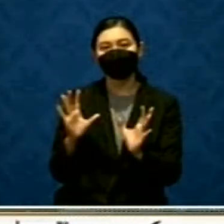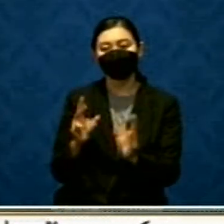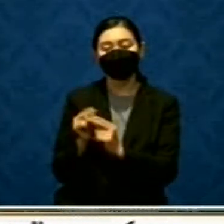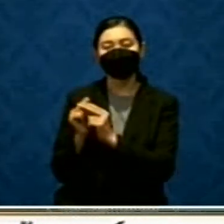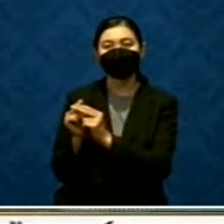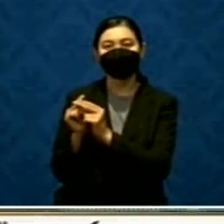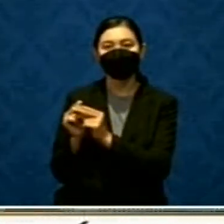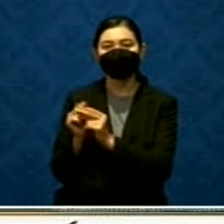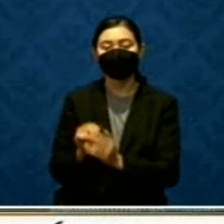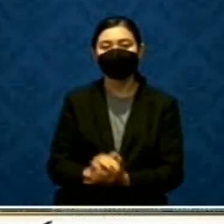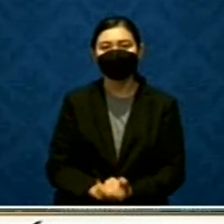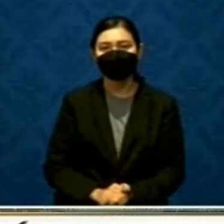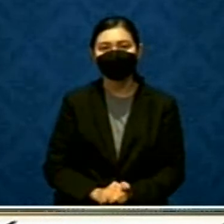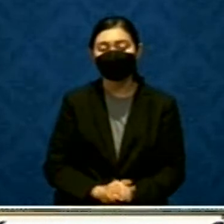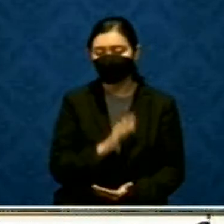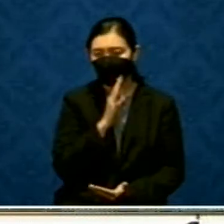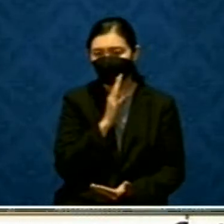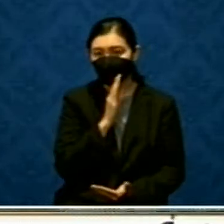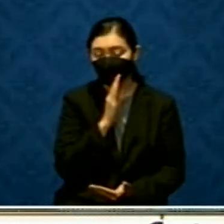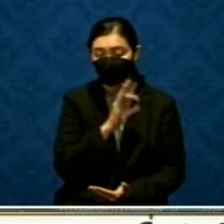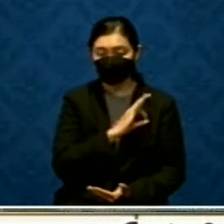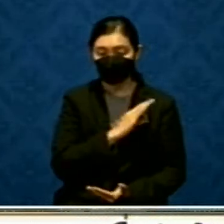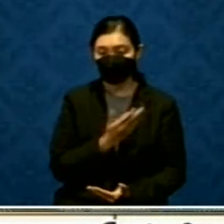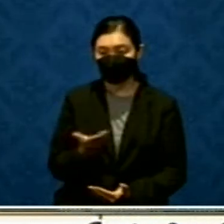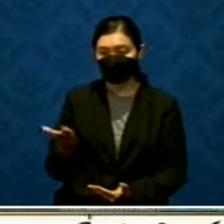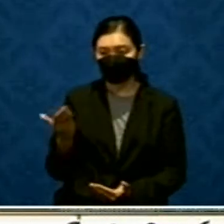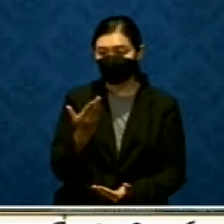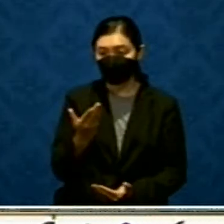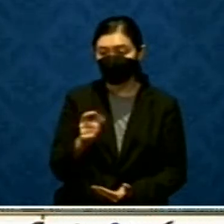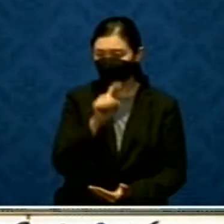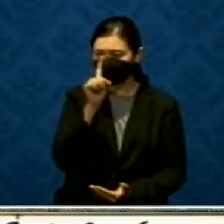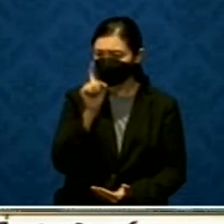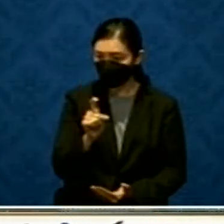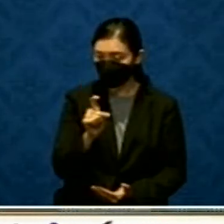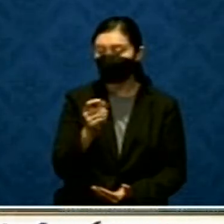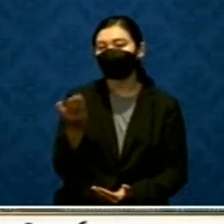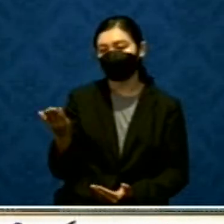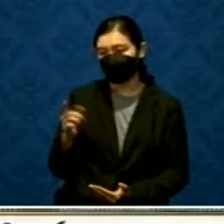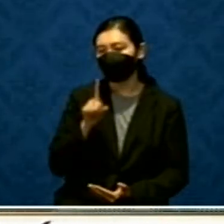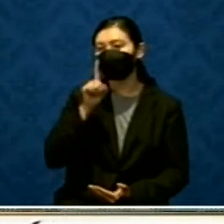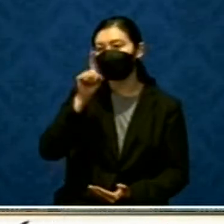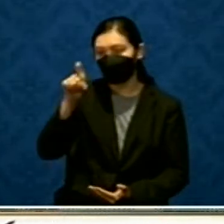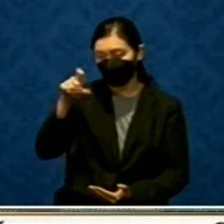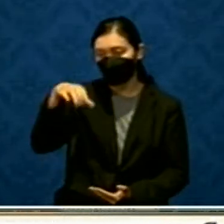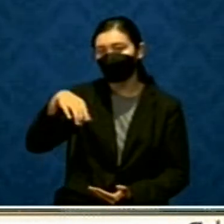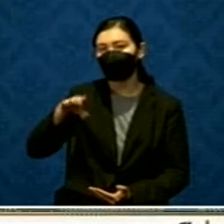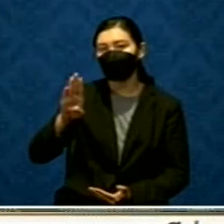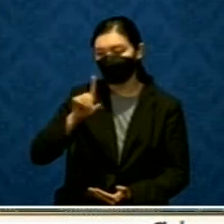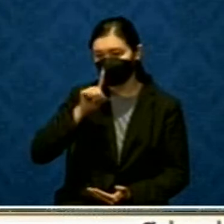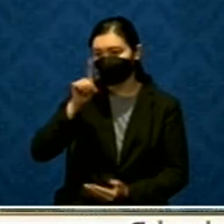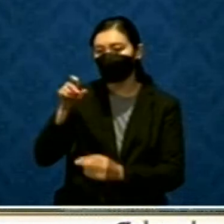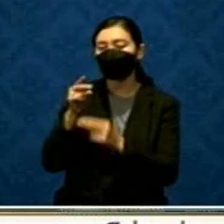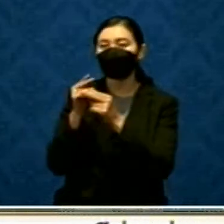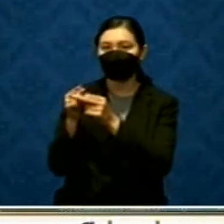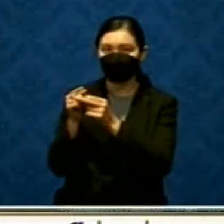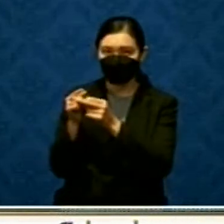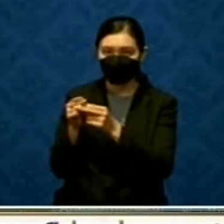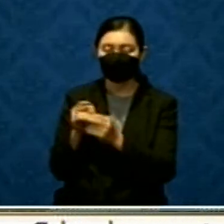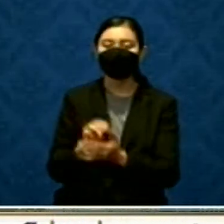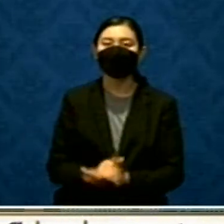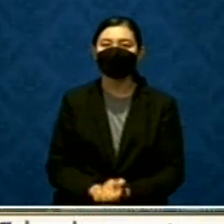พราะฉะนั้นถ้าท่านสมาชิกมีข้อสงสัยอะไรก็คงต้องไปสอบถามนะครับจากทางหจก.บุรีเจริญนะครับอันนี้ก็เ